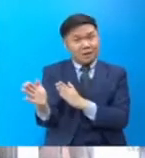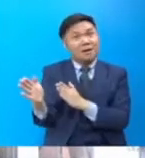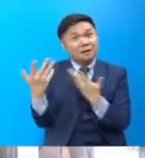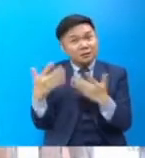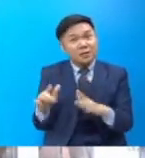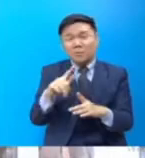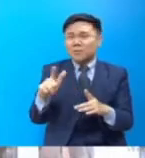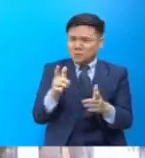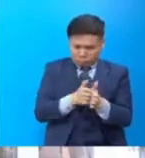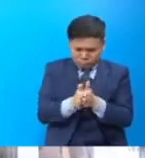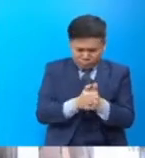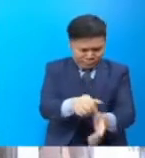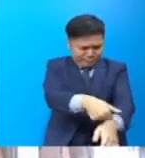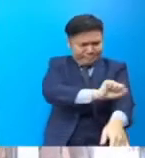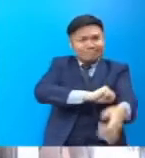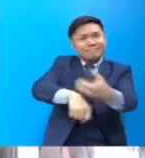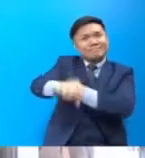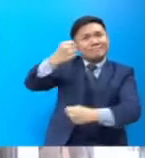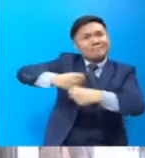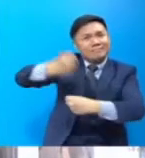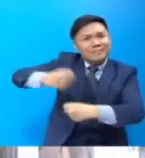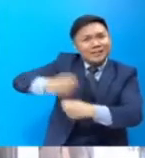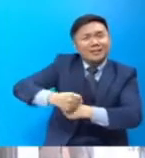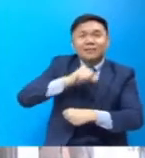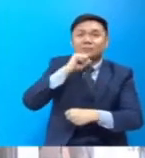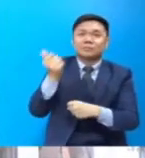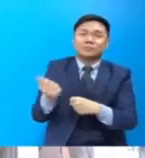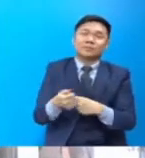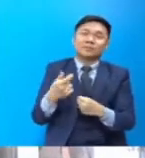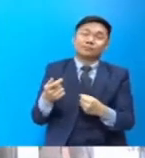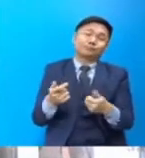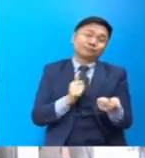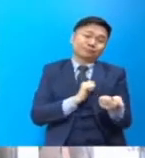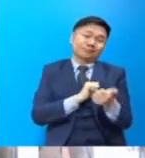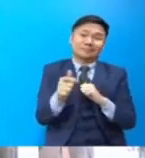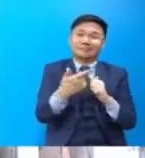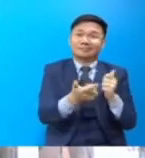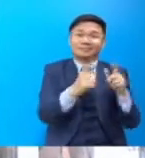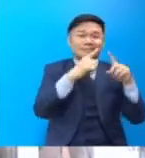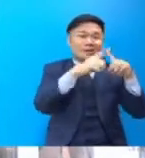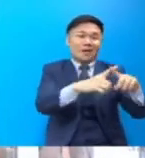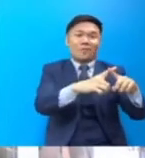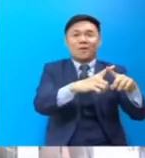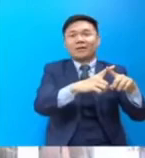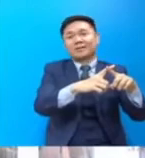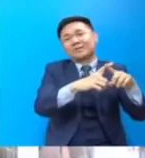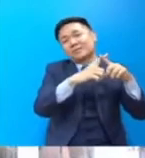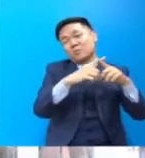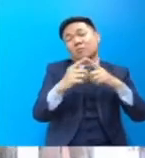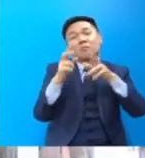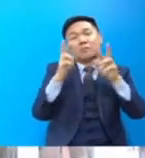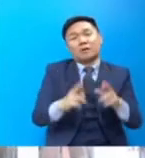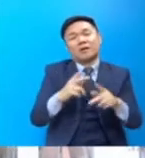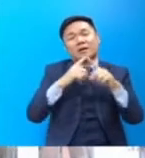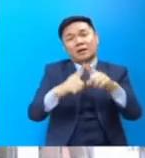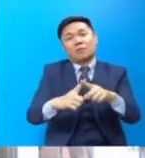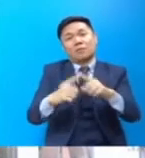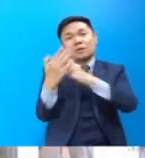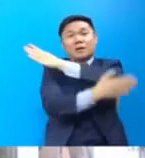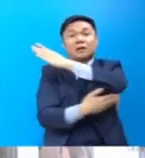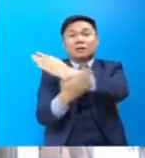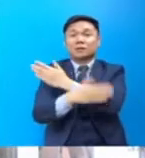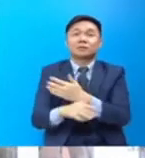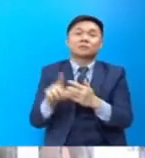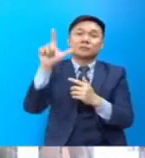dan sebagainya kita mesti bersungguh-sungguh ah jangan sekadar lalu di Dawan Raya lalu dewan negara tapi layak